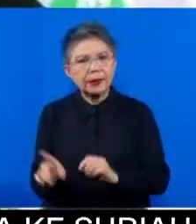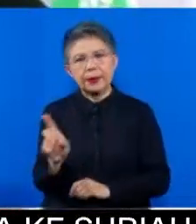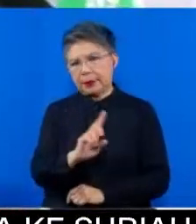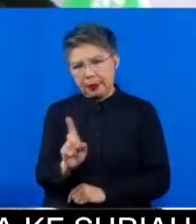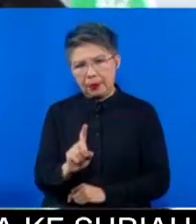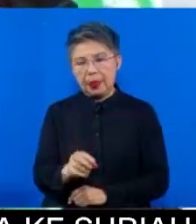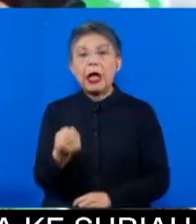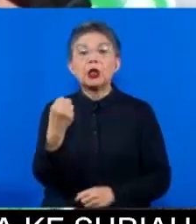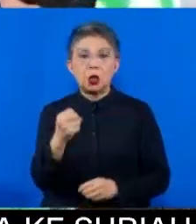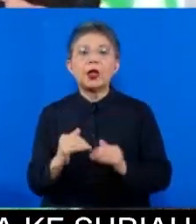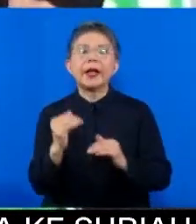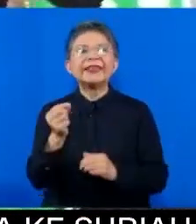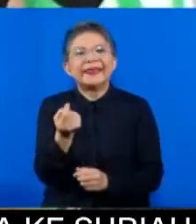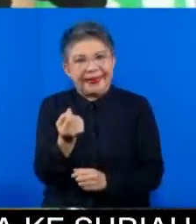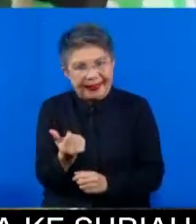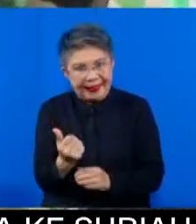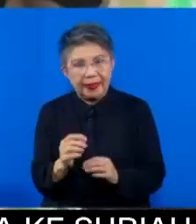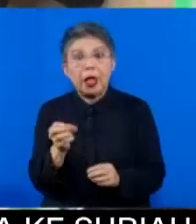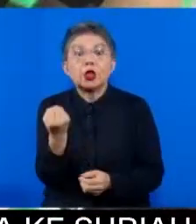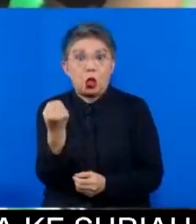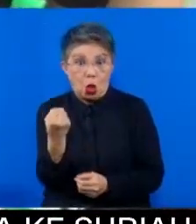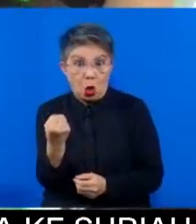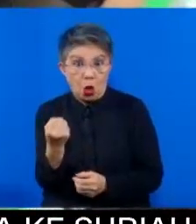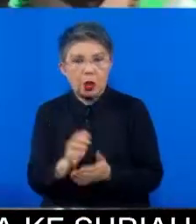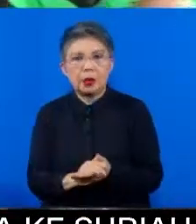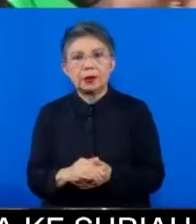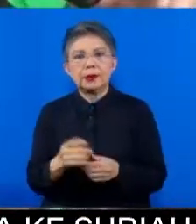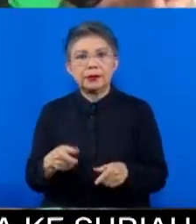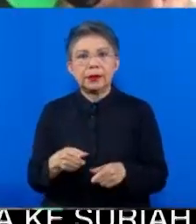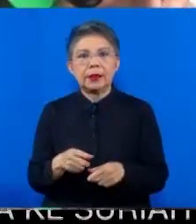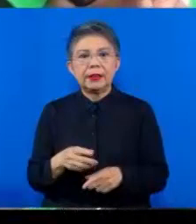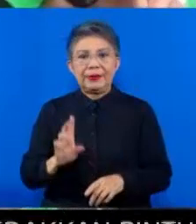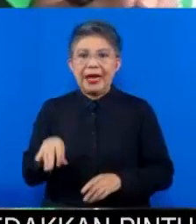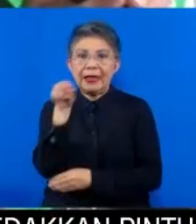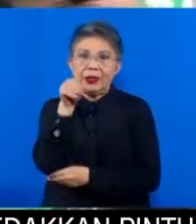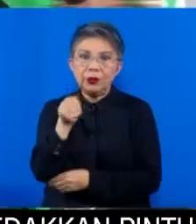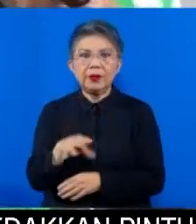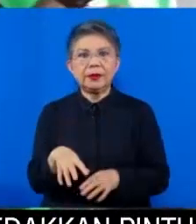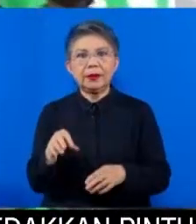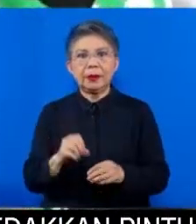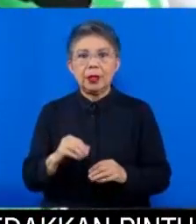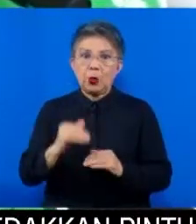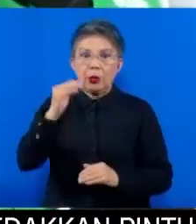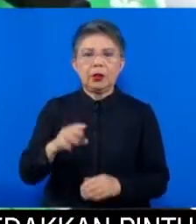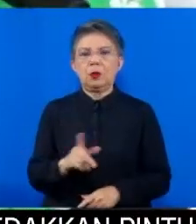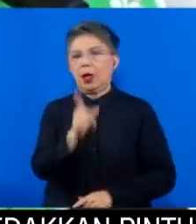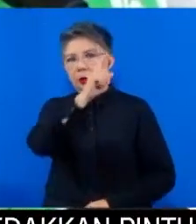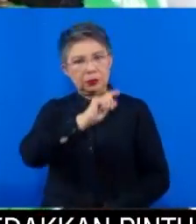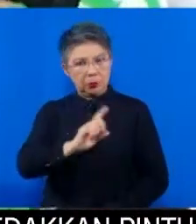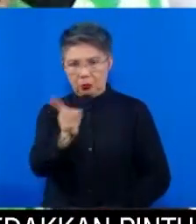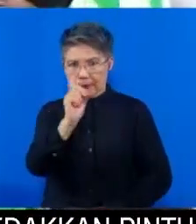Memang telur agak naik sedikit, telur naik sedikit. Ini 52.000, ayam jadi 62.000. Kalau ayam 20.000 saya agak